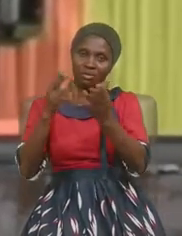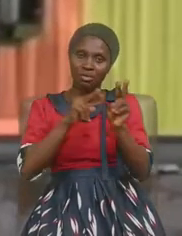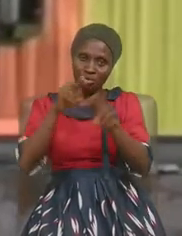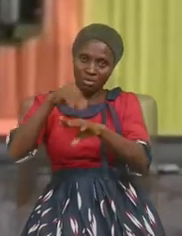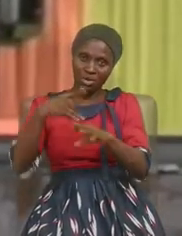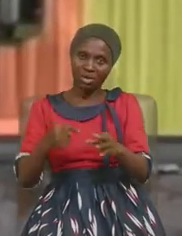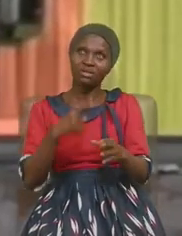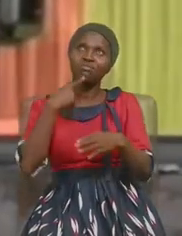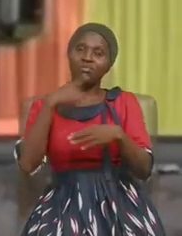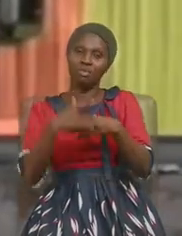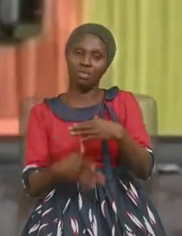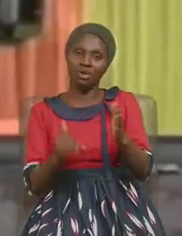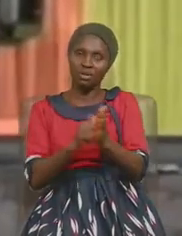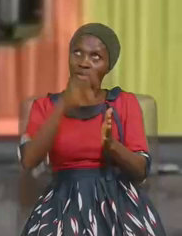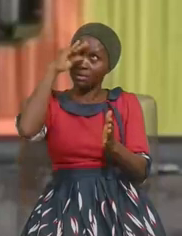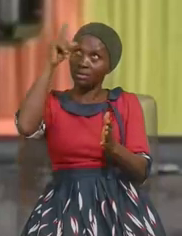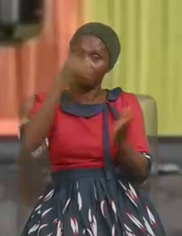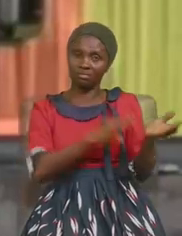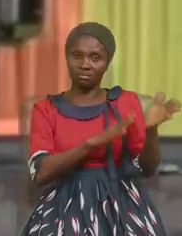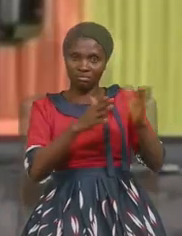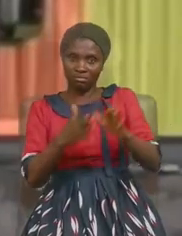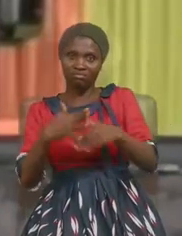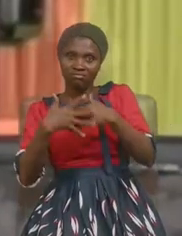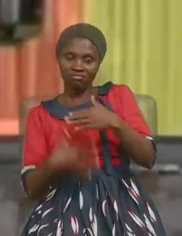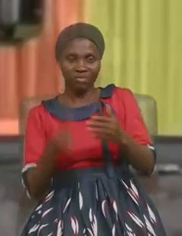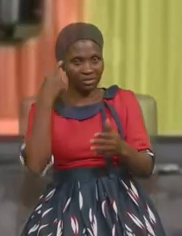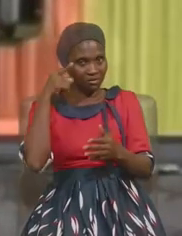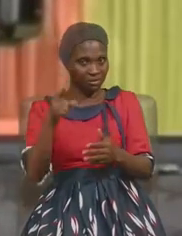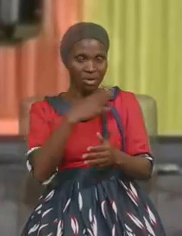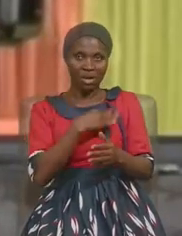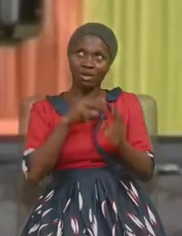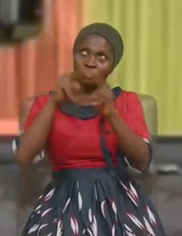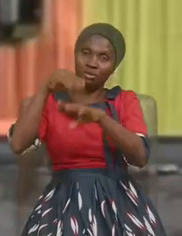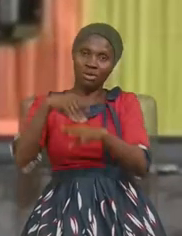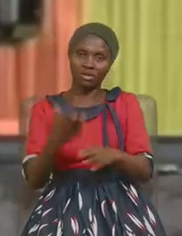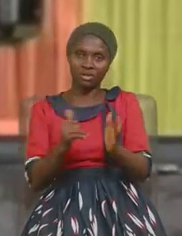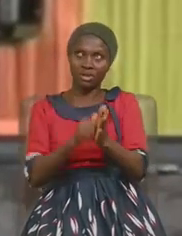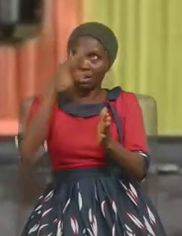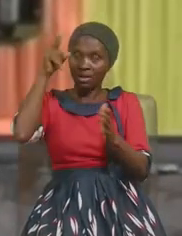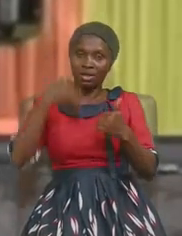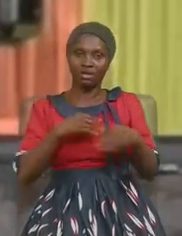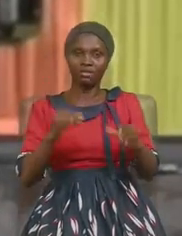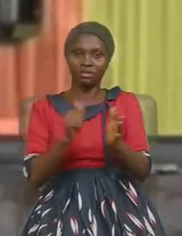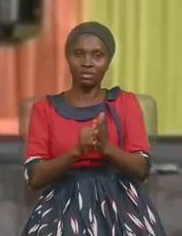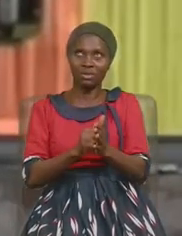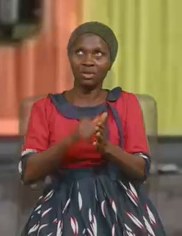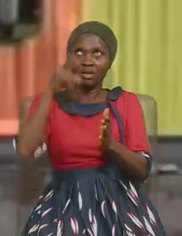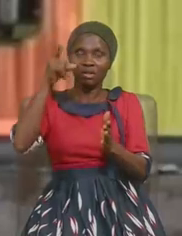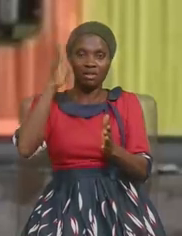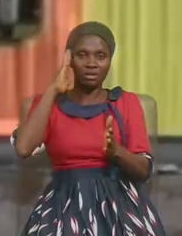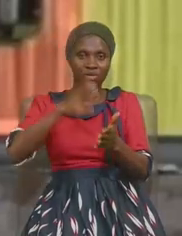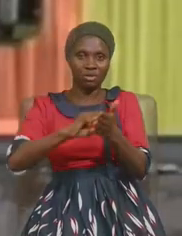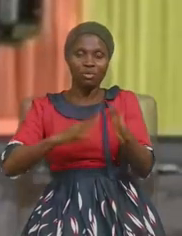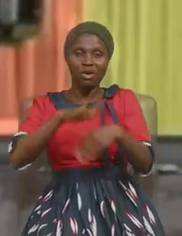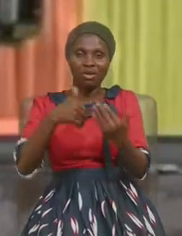pour vous. Regardez ce qu'il a fait afin d'ôter tout cela, qu'il ôte